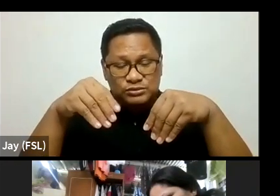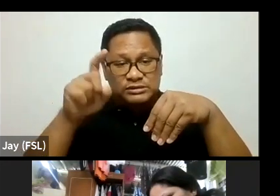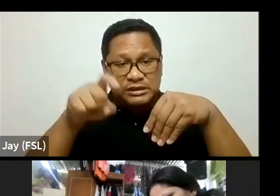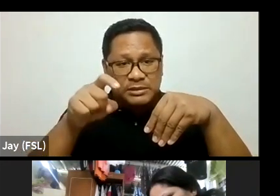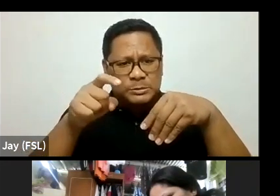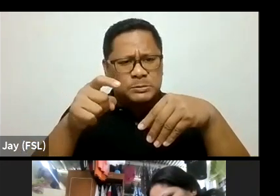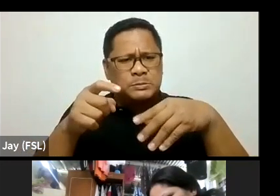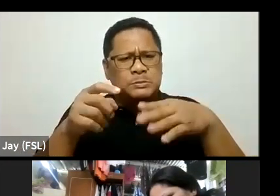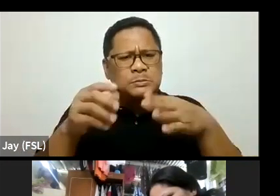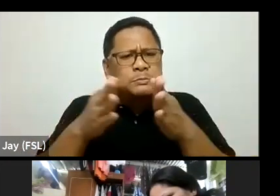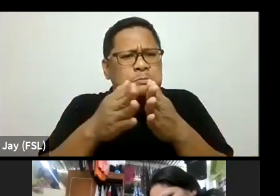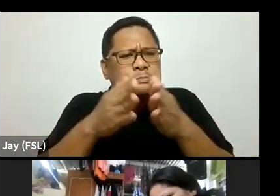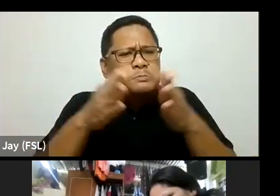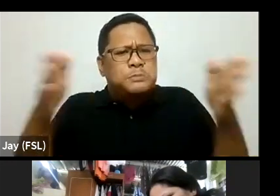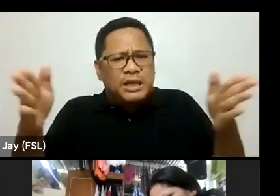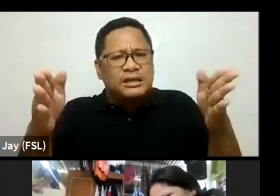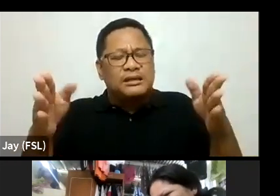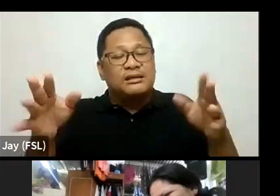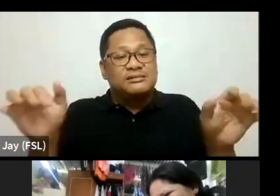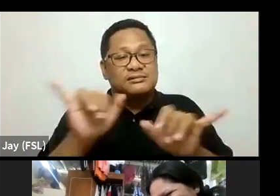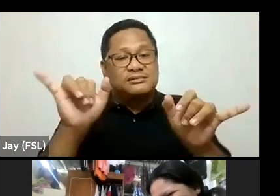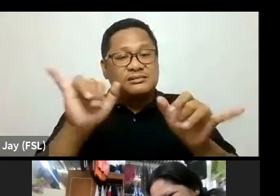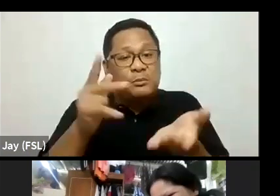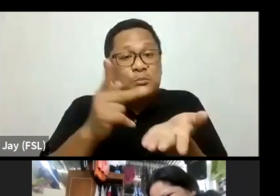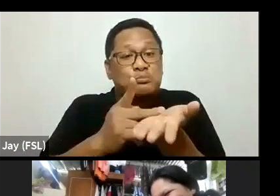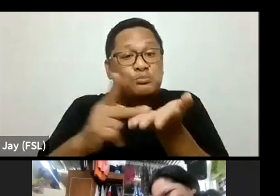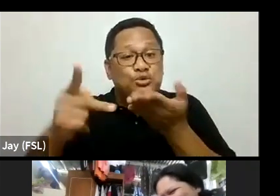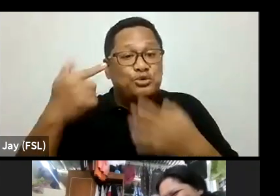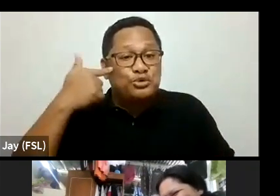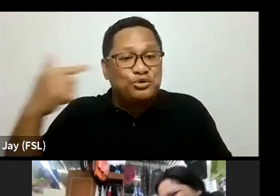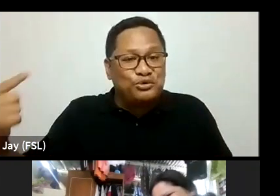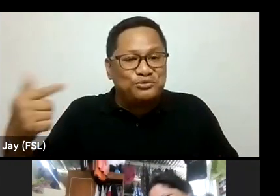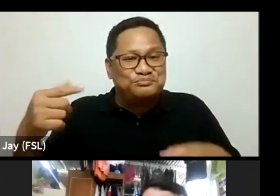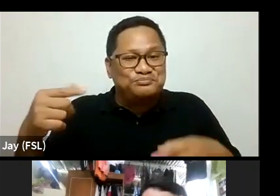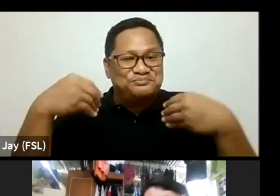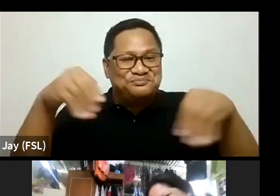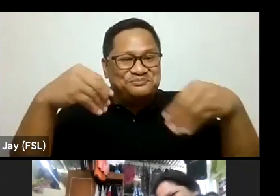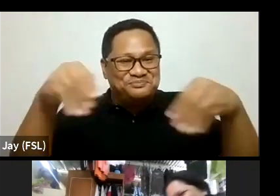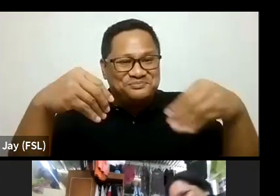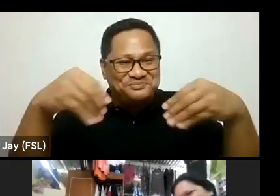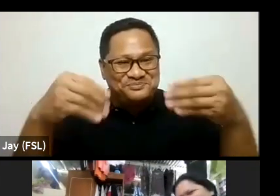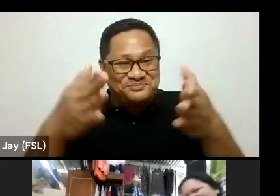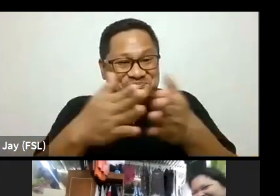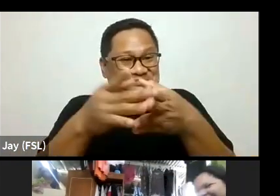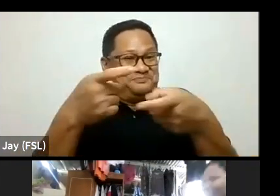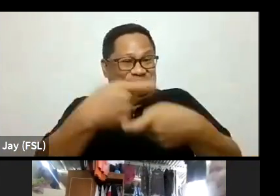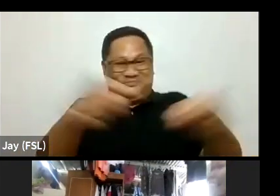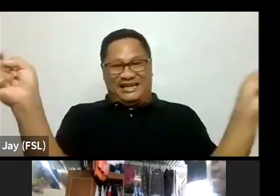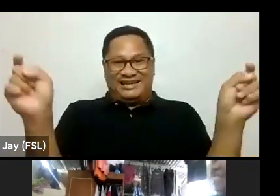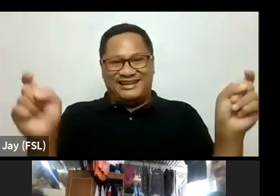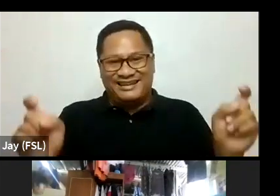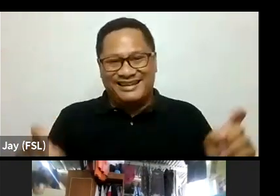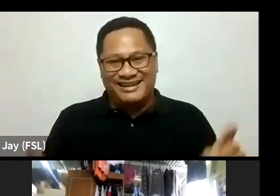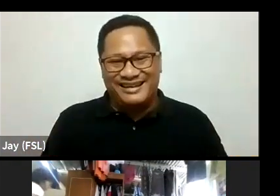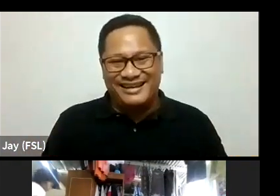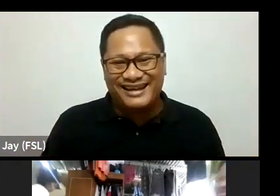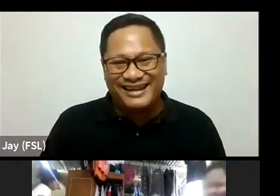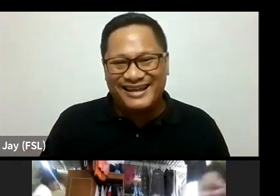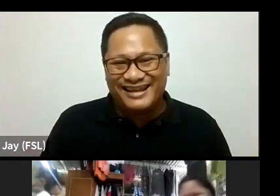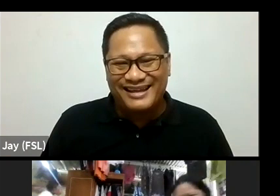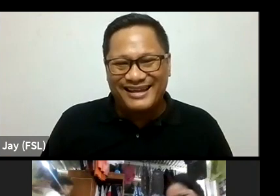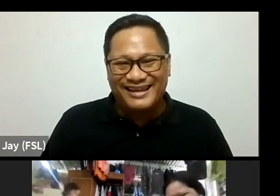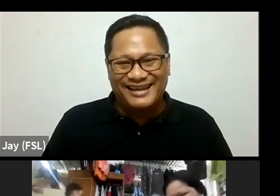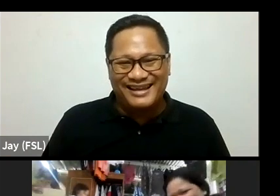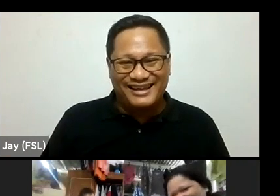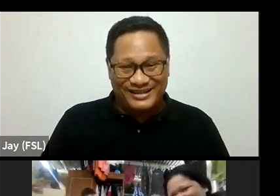ano, ng pure gold. Diba? Yung sari-sari store mo, palakihin natin sinlaki ng pure gold.